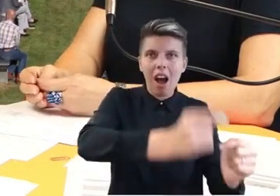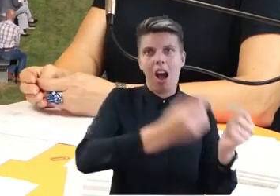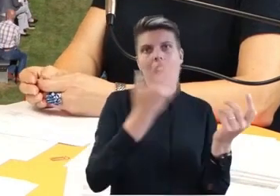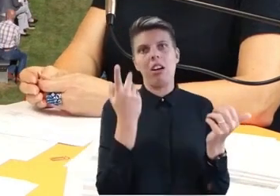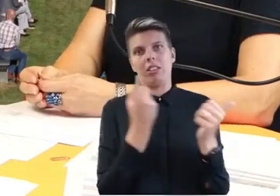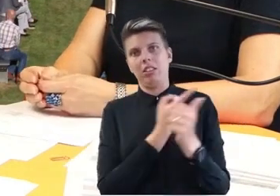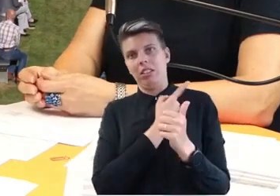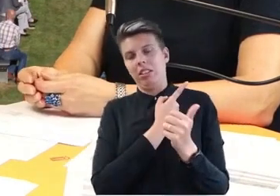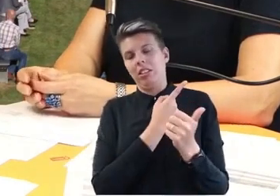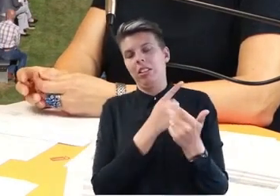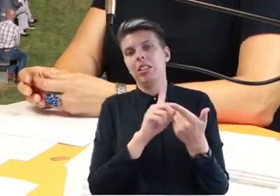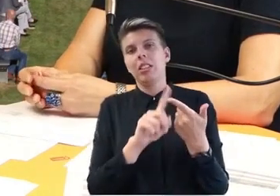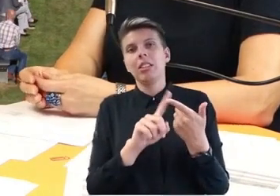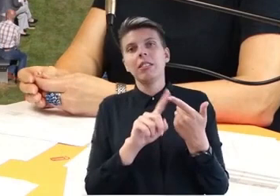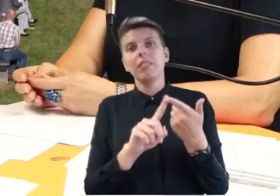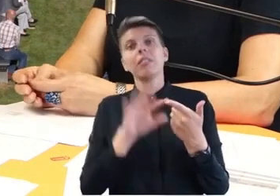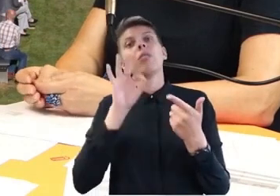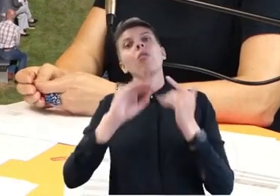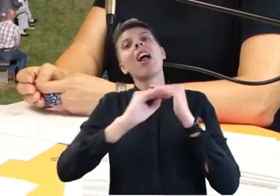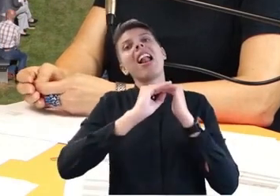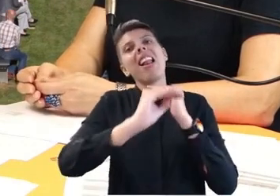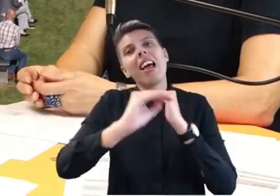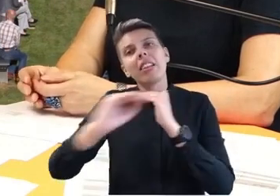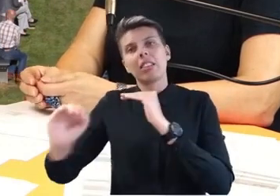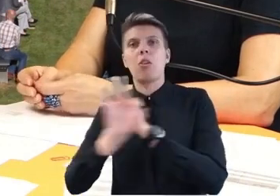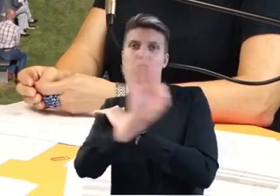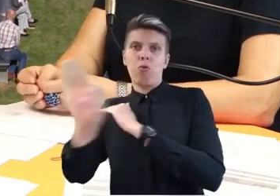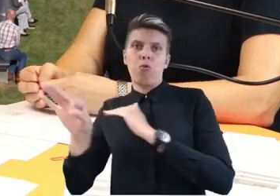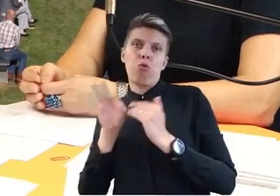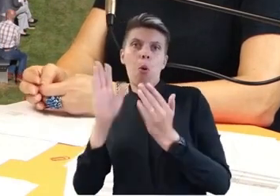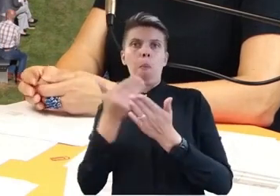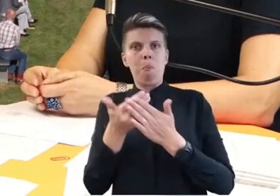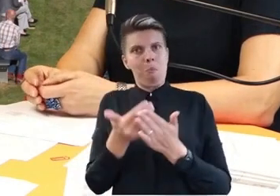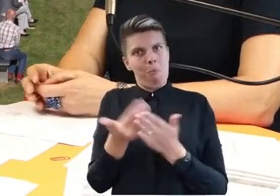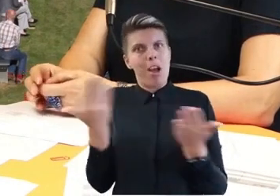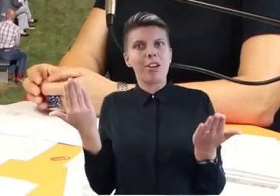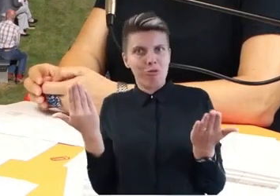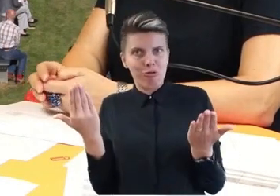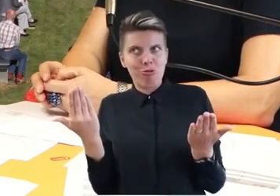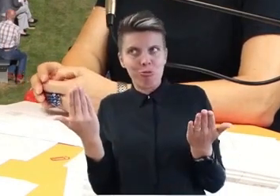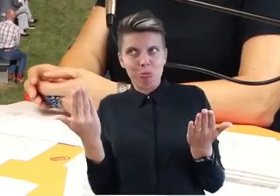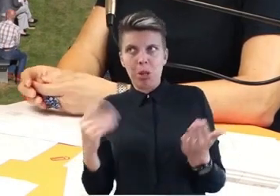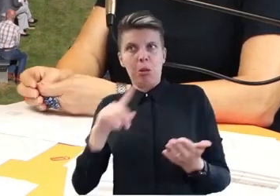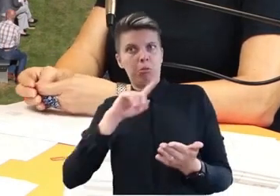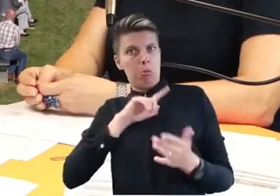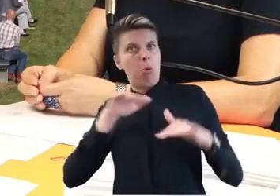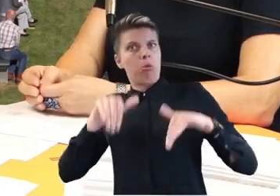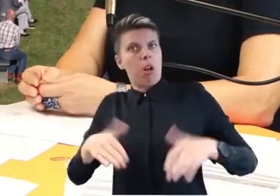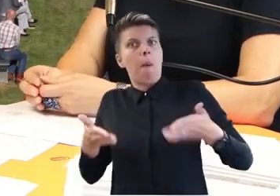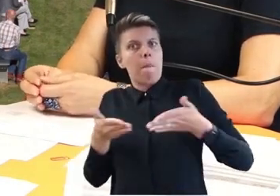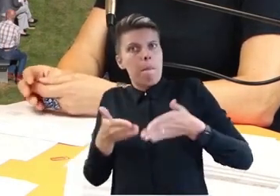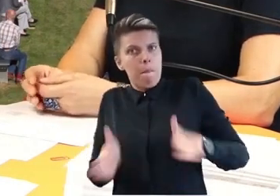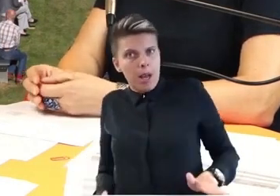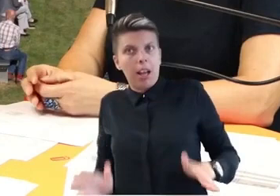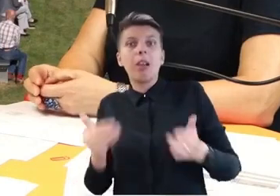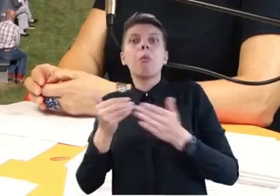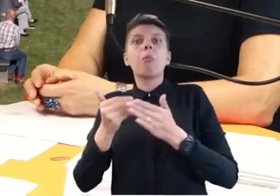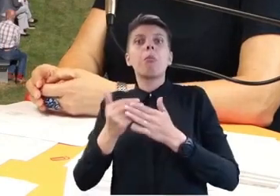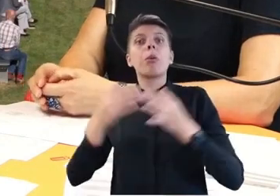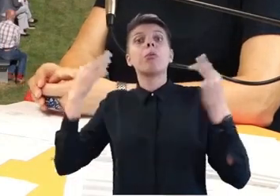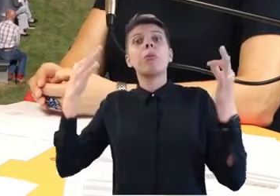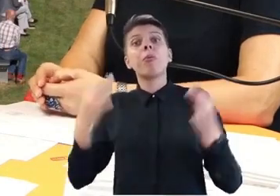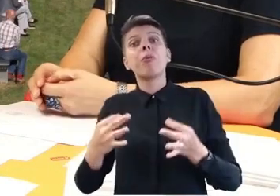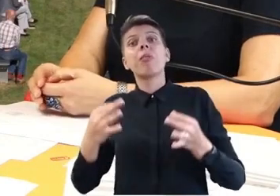für die länder denn wir beispielsweise stehen ihnen auch zur verfügung wenn satelliten daten